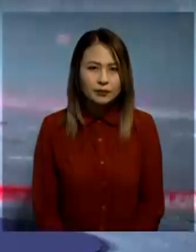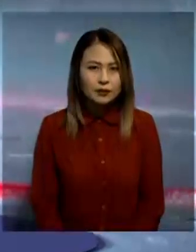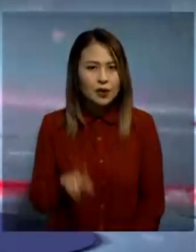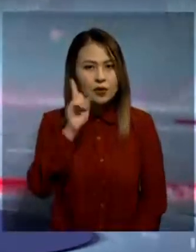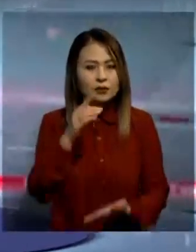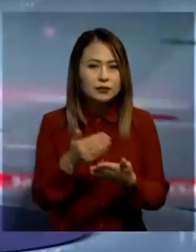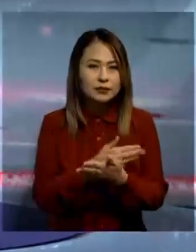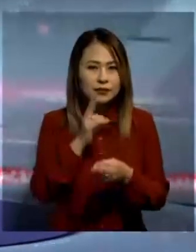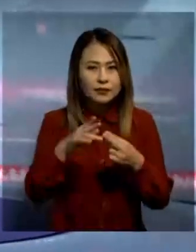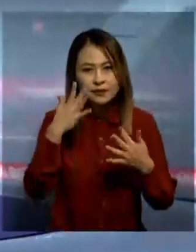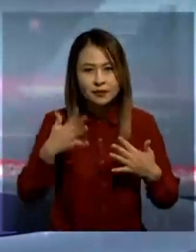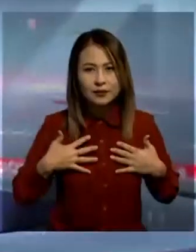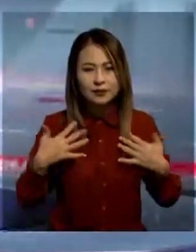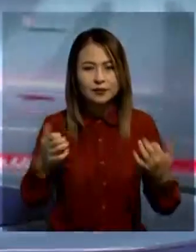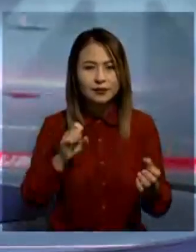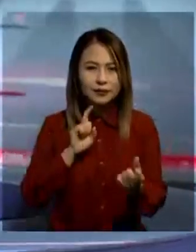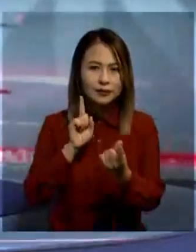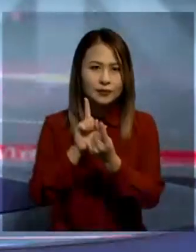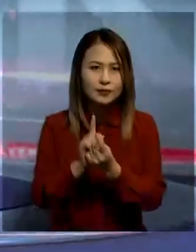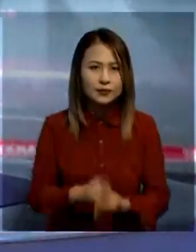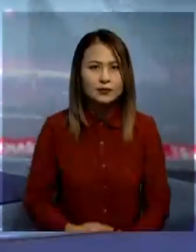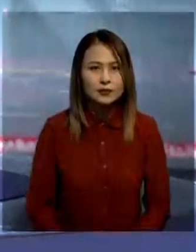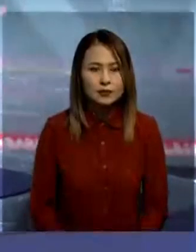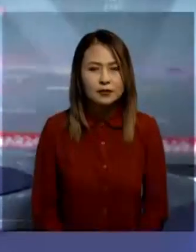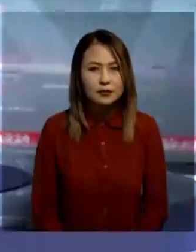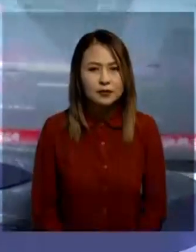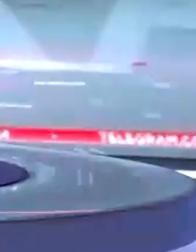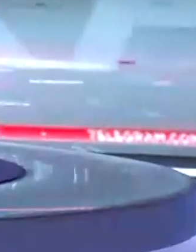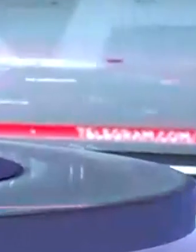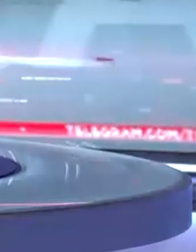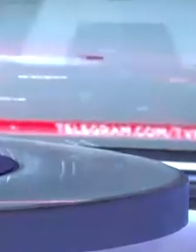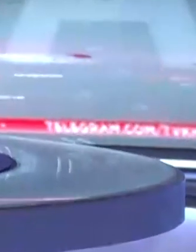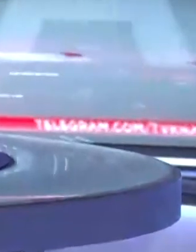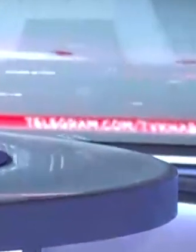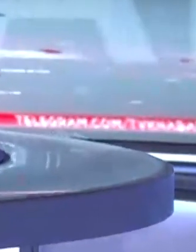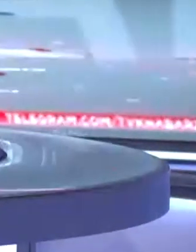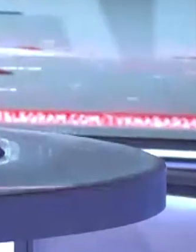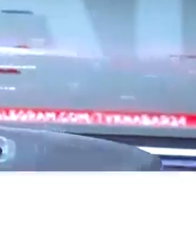Ал жаңалықтар қызметінің әзірге айтары осы, лайым жағымды жаңалықтардың жаршысы болайық.